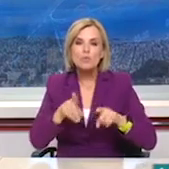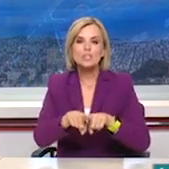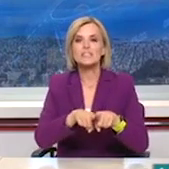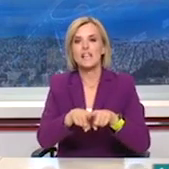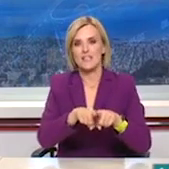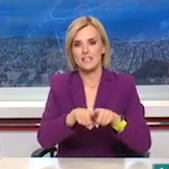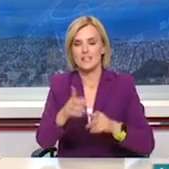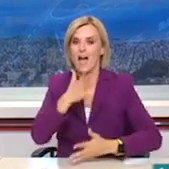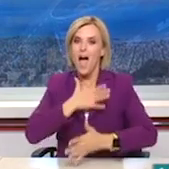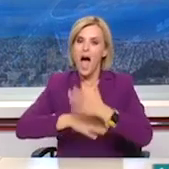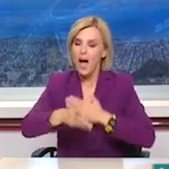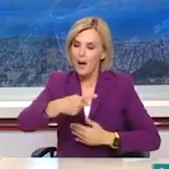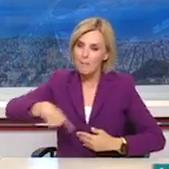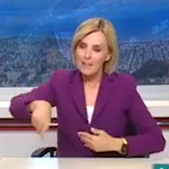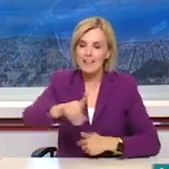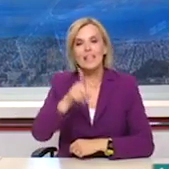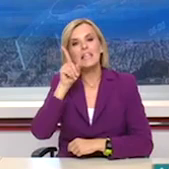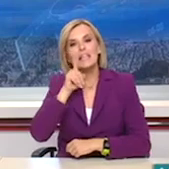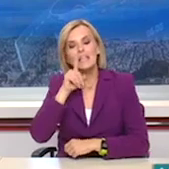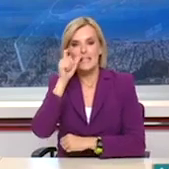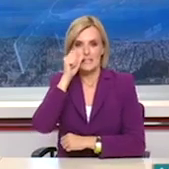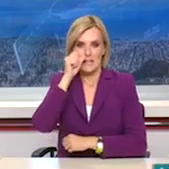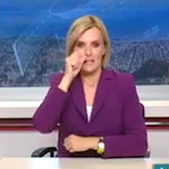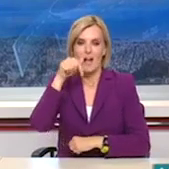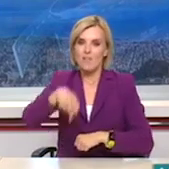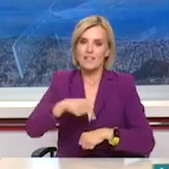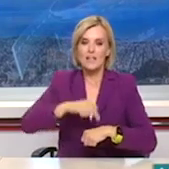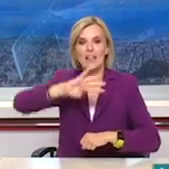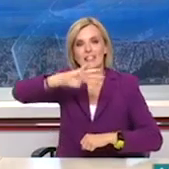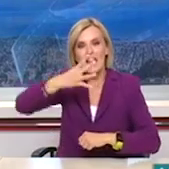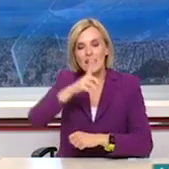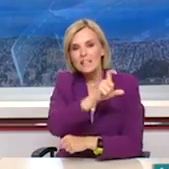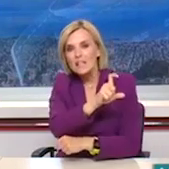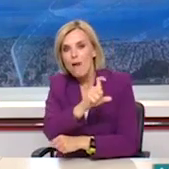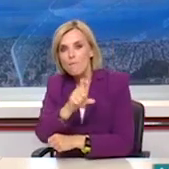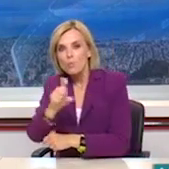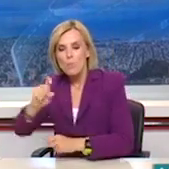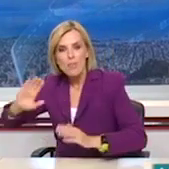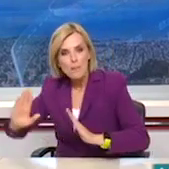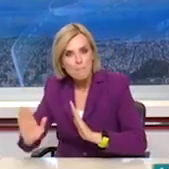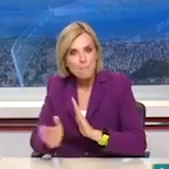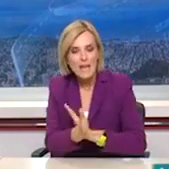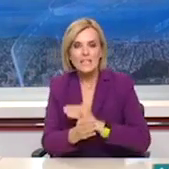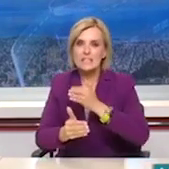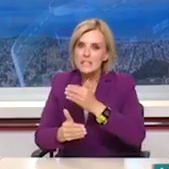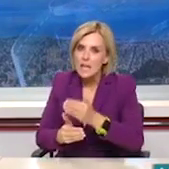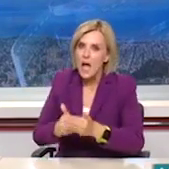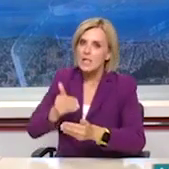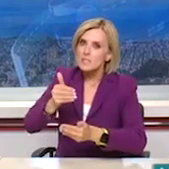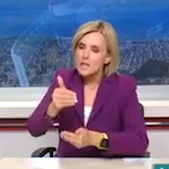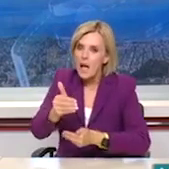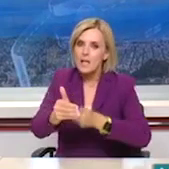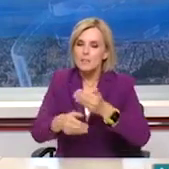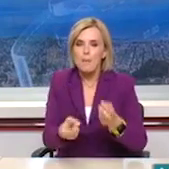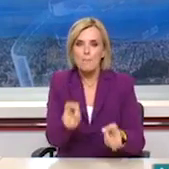Αγαπητοί μου συμπολίτες, κυρίες και κύριοι, βρισκόμαστε στην τέταρτη εβδομάδα της δεύτερης φάσης που αφορά σταδιακή αποκλιμάκωση